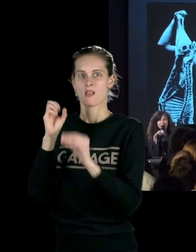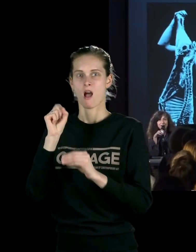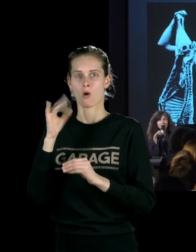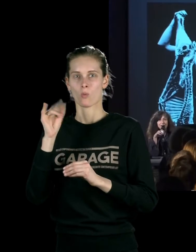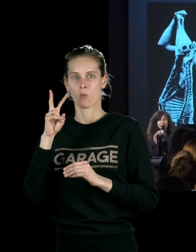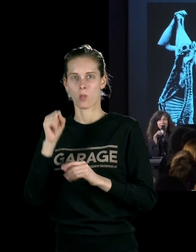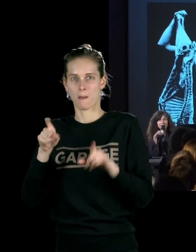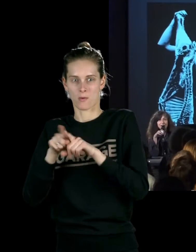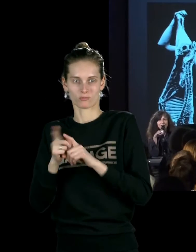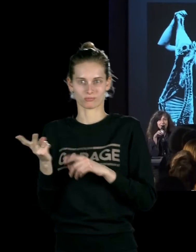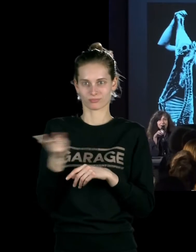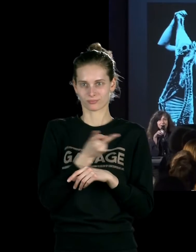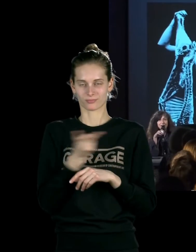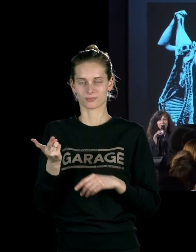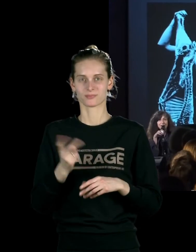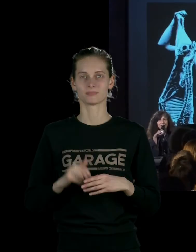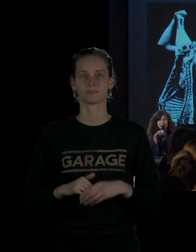Бэкона.